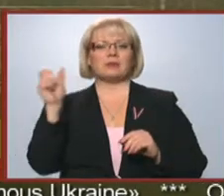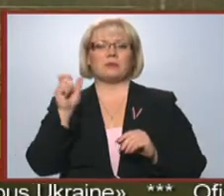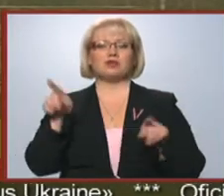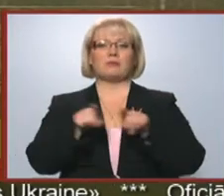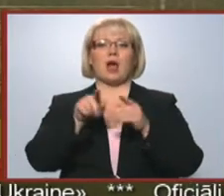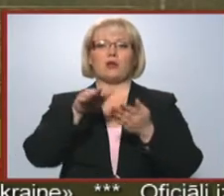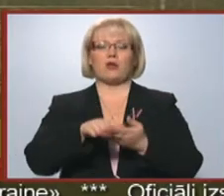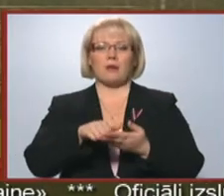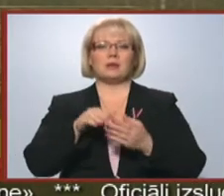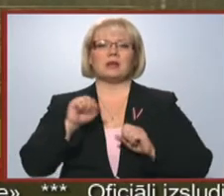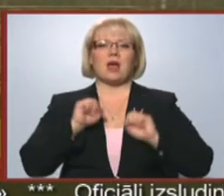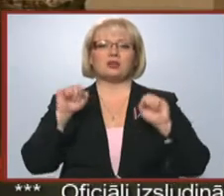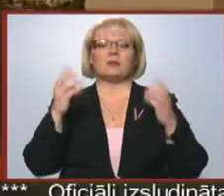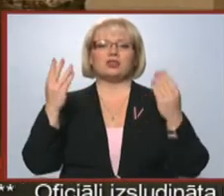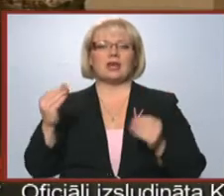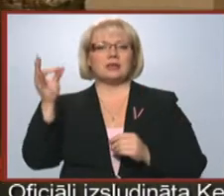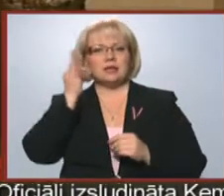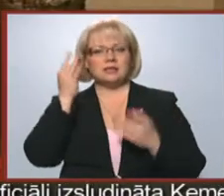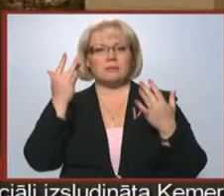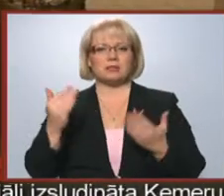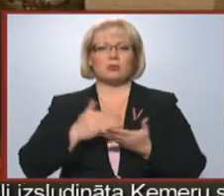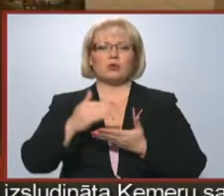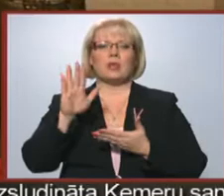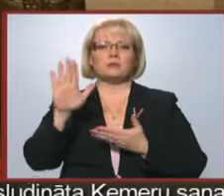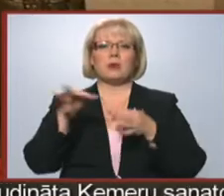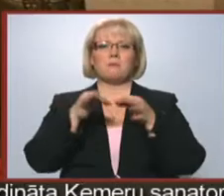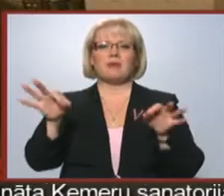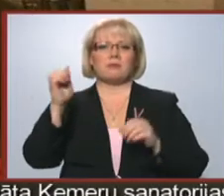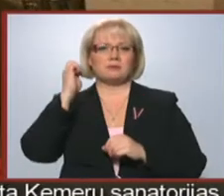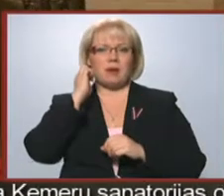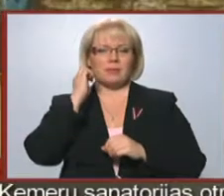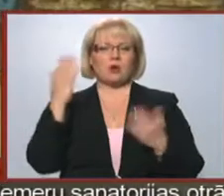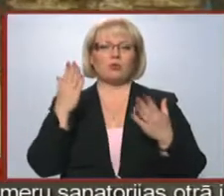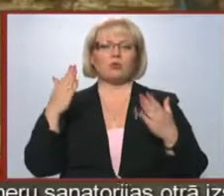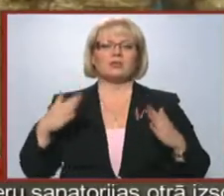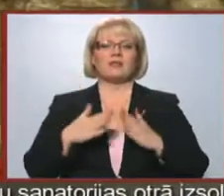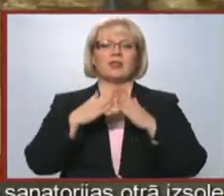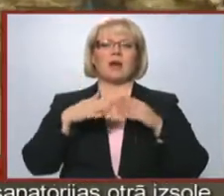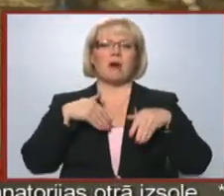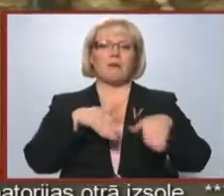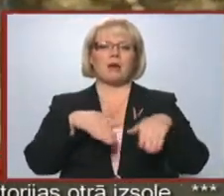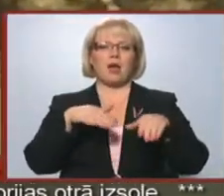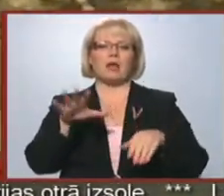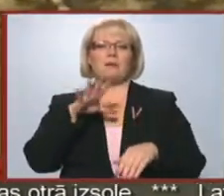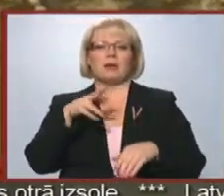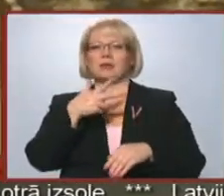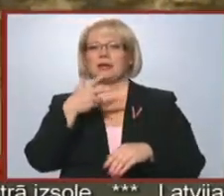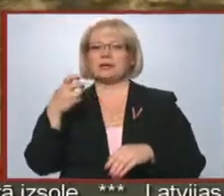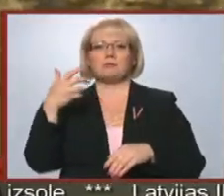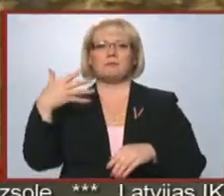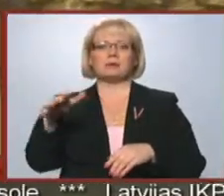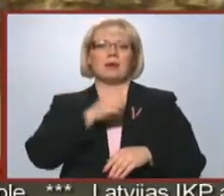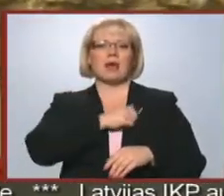brāļu kapos Lāčplēša dienas atceres pasākumu turpinājās pie brīvības pieminekļa, kur svinīgajā parādē devās vairāk nekā